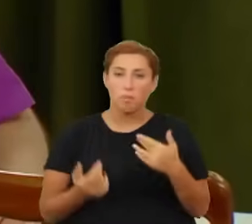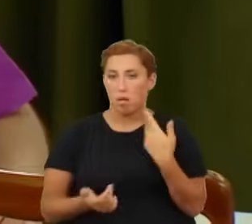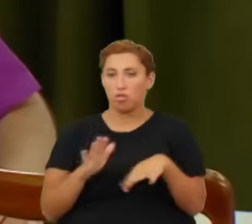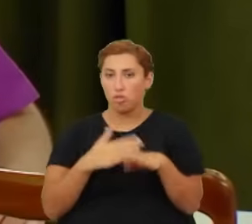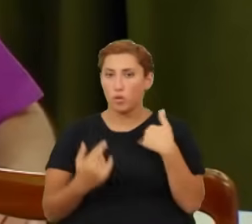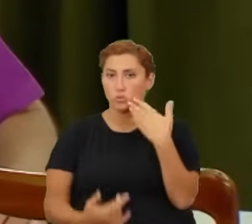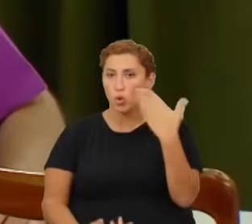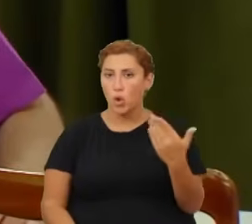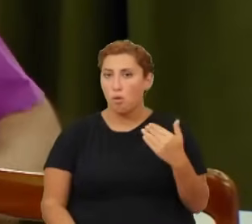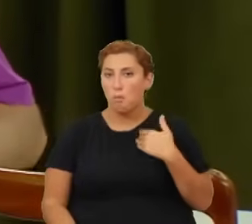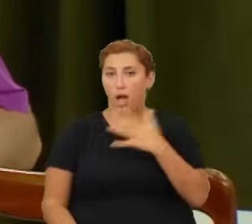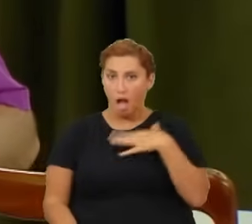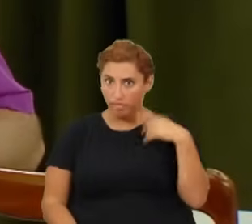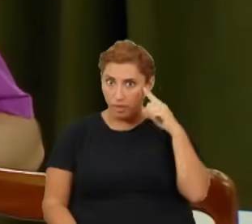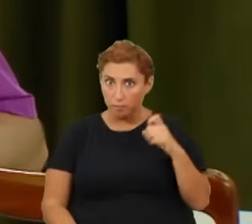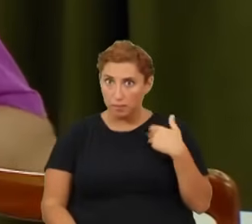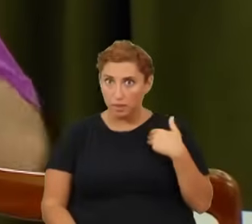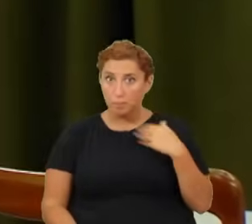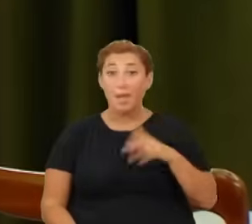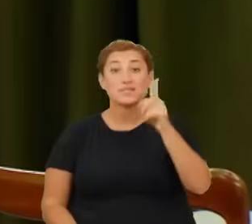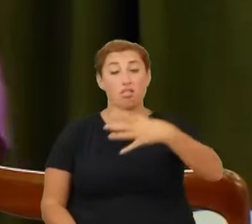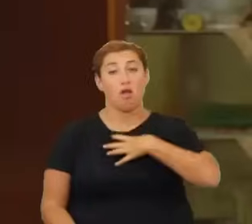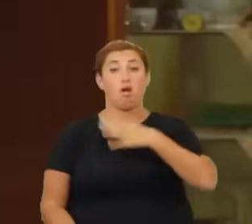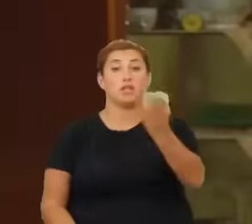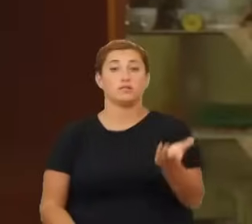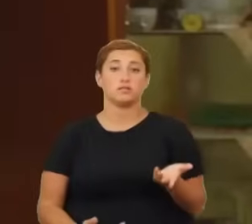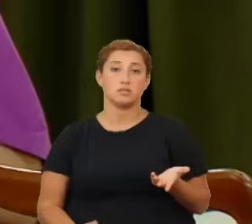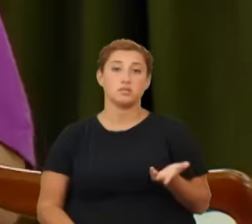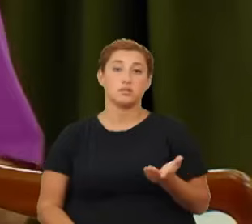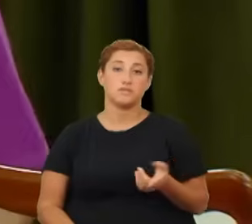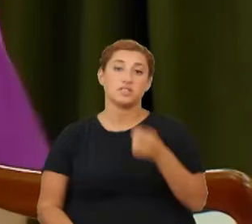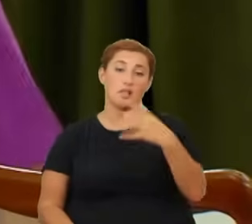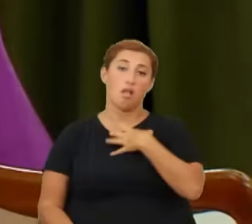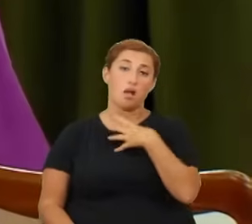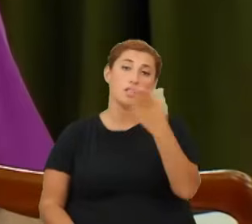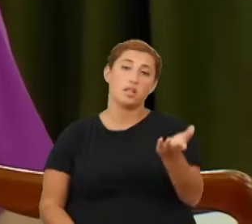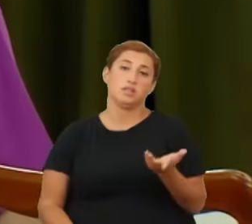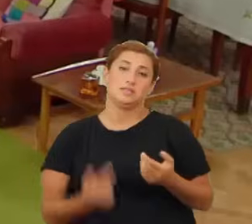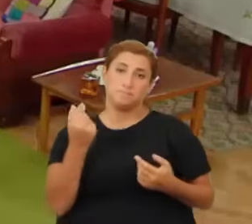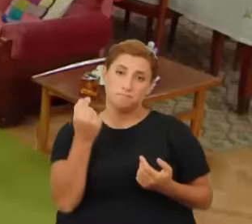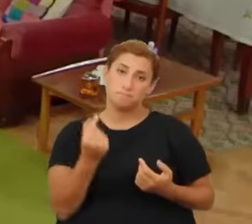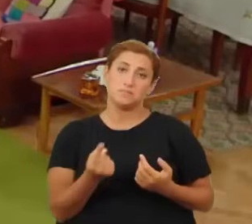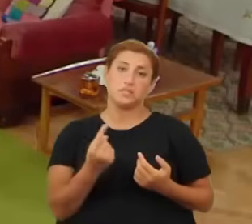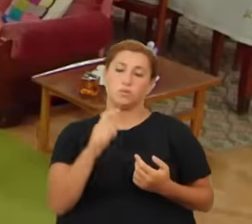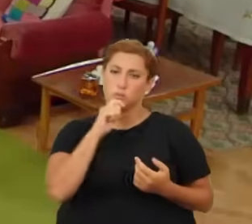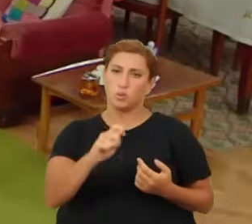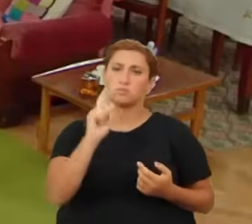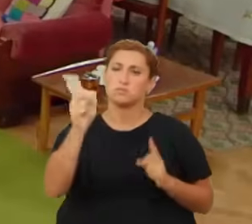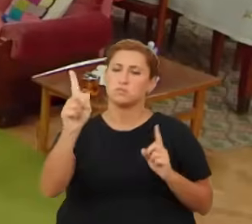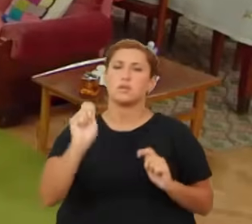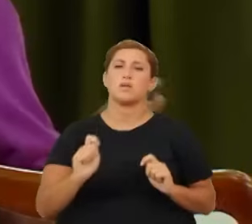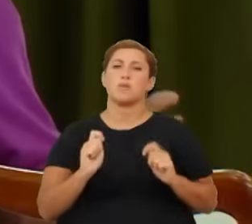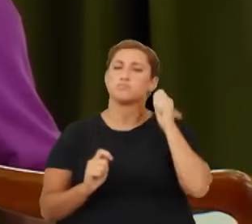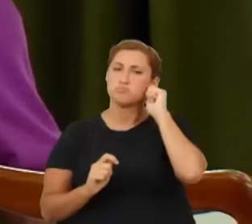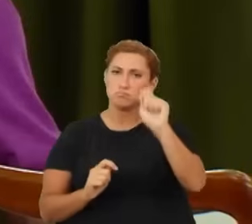niye söylüyorum ya? Ben annesi miyim şey? Hem sen halasısın. Ha. Sen halasısın lan ya, birazcık sözünü geçir, bir dile